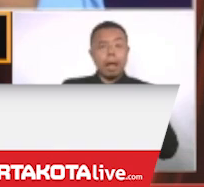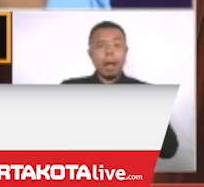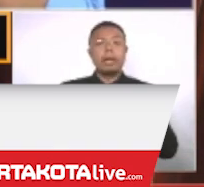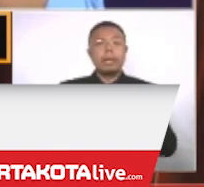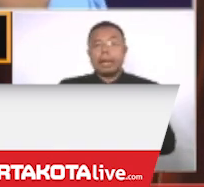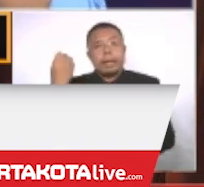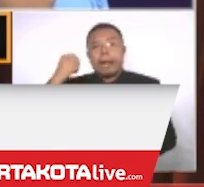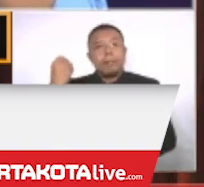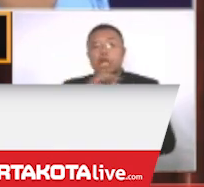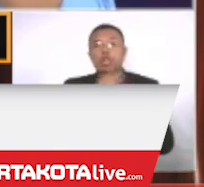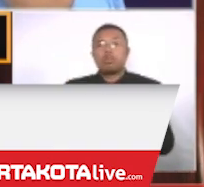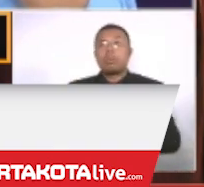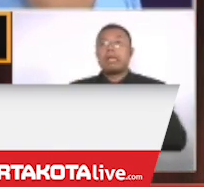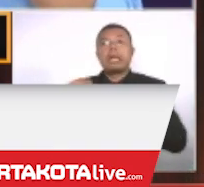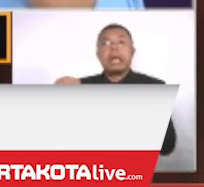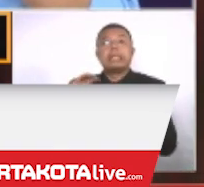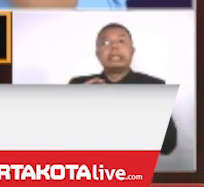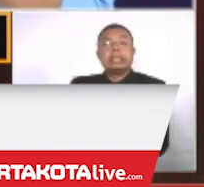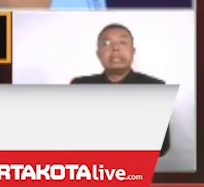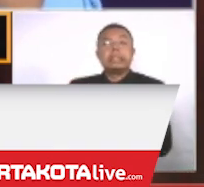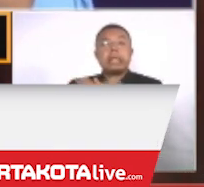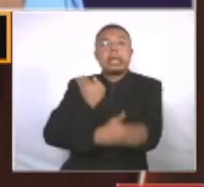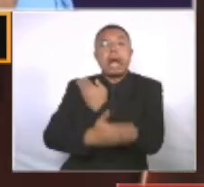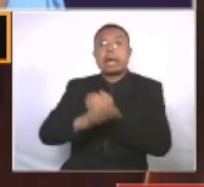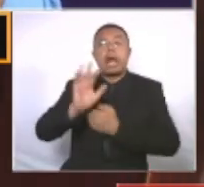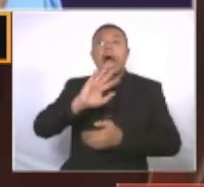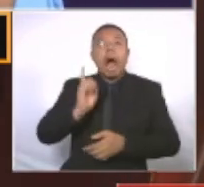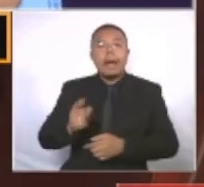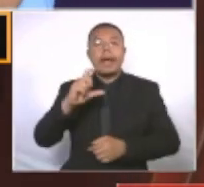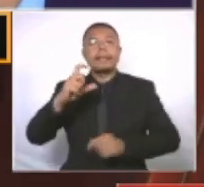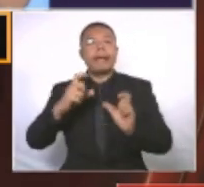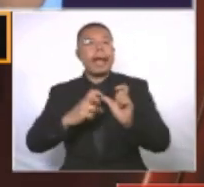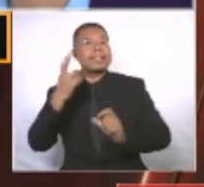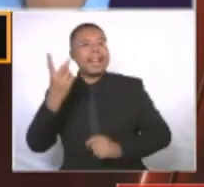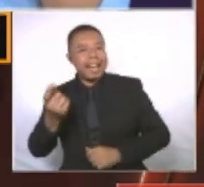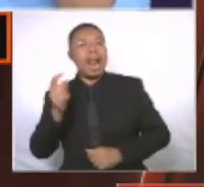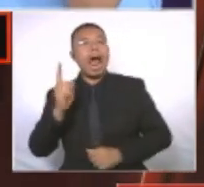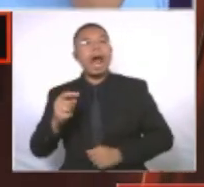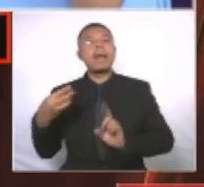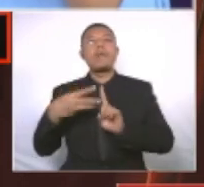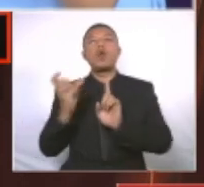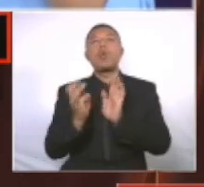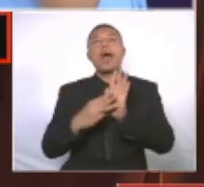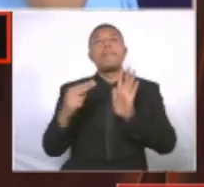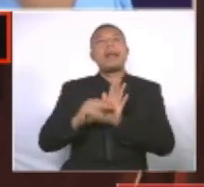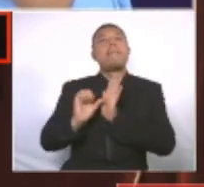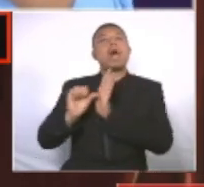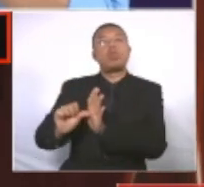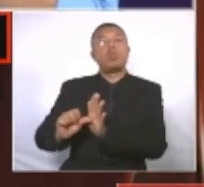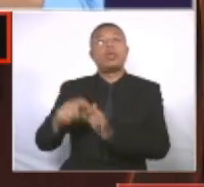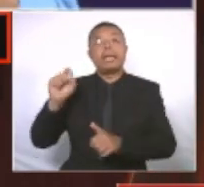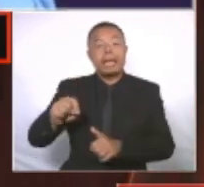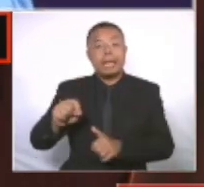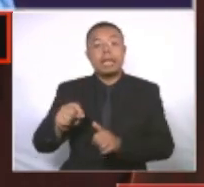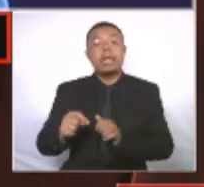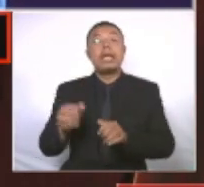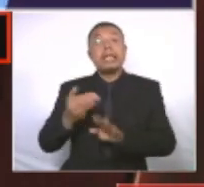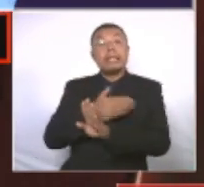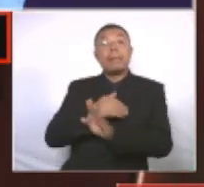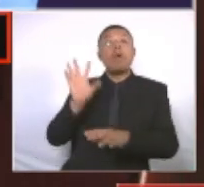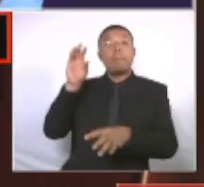jadi tidak semuanya APBN. Ini kolaborasi, ada CSR juga, ada BUMN juga. Ini kolaborasi, dan sekali lagi sebelum itu